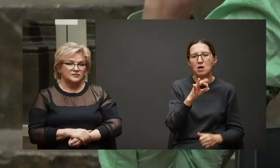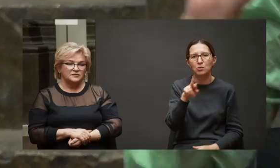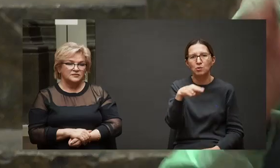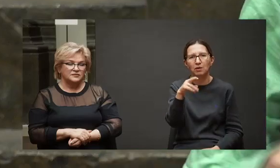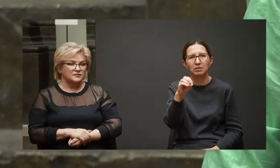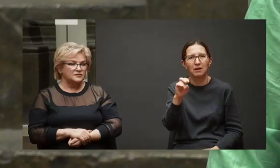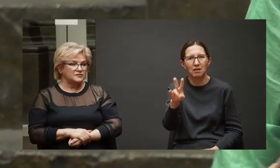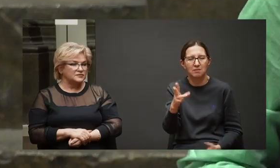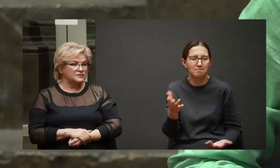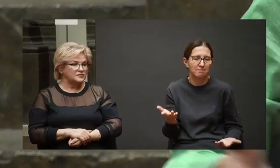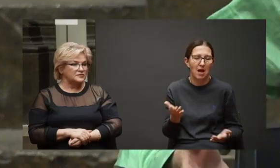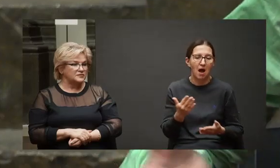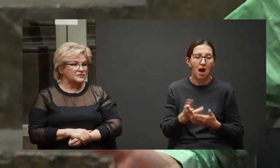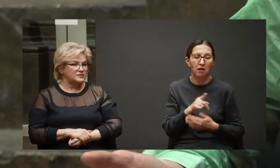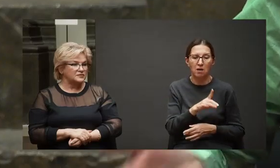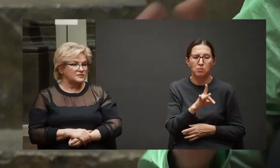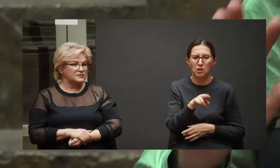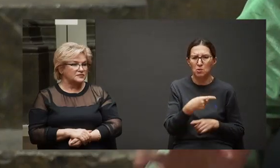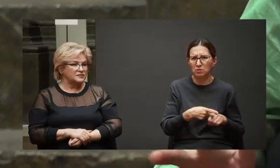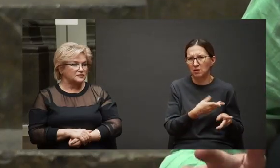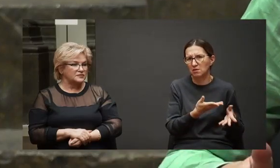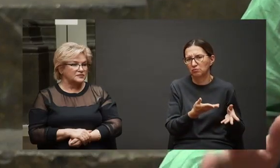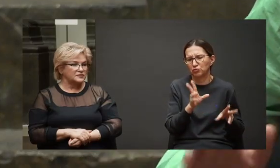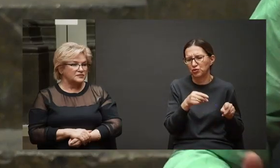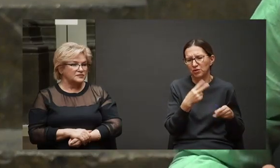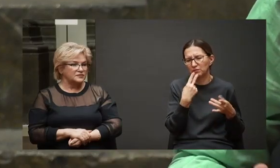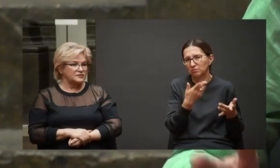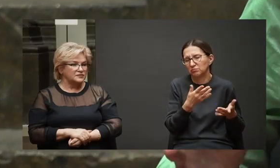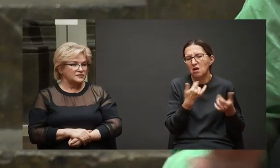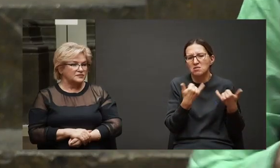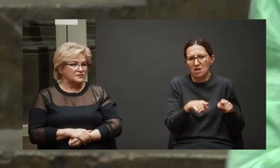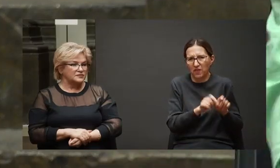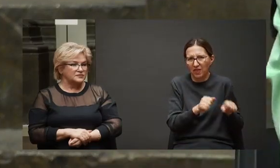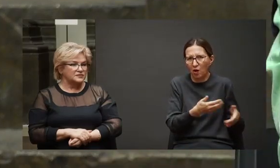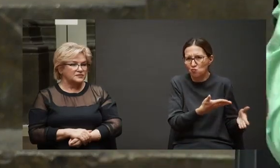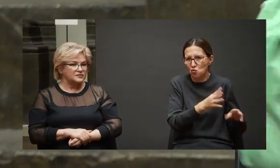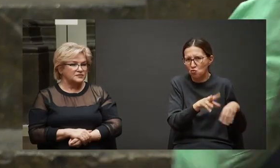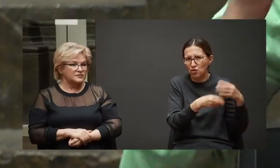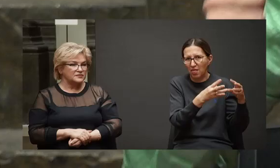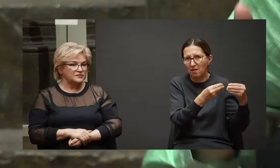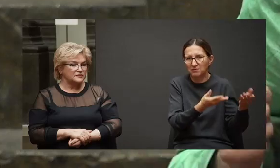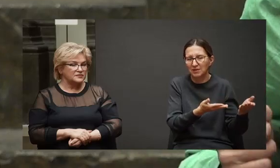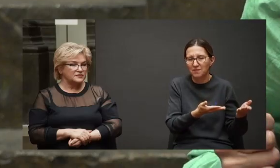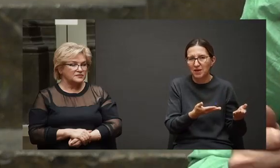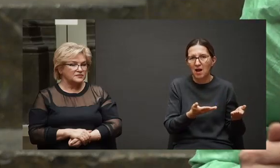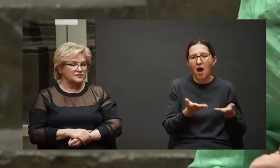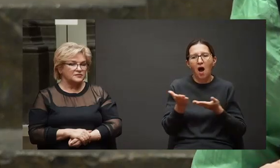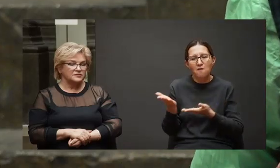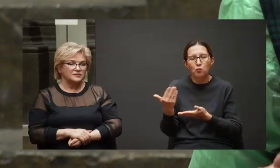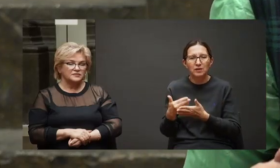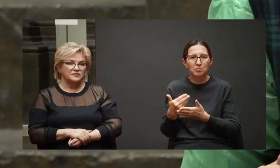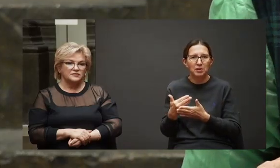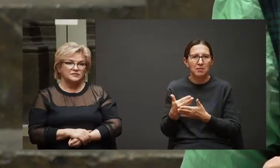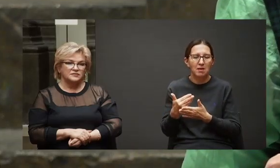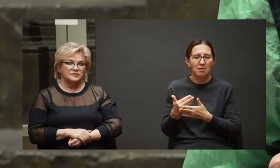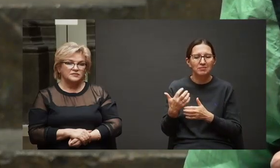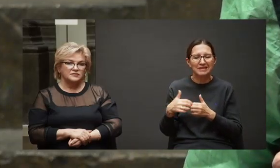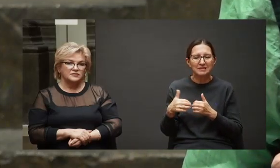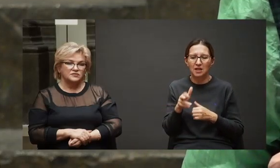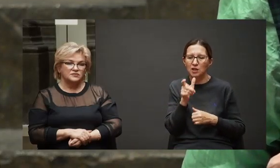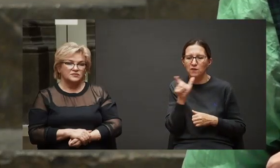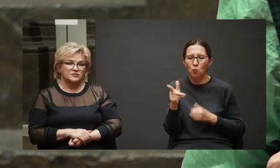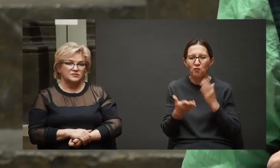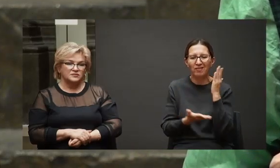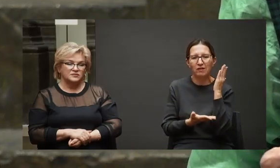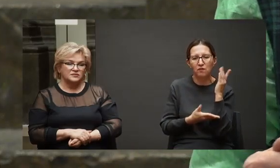кому-то Роден, ну, это же вообще там пошло, разве так можно? А вот зато средневековая